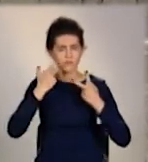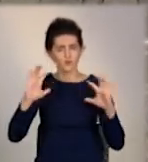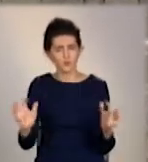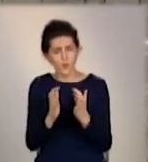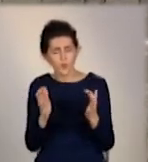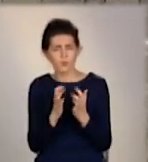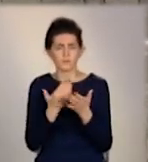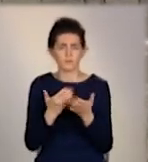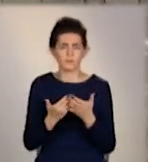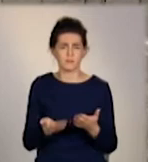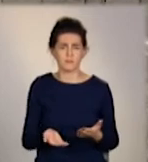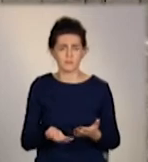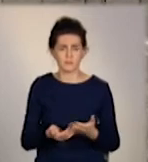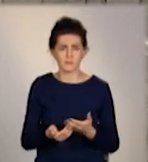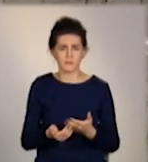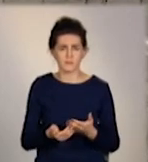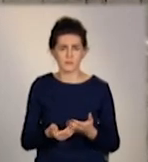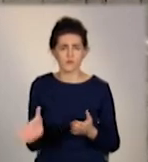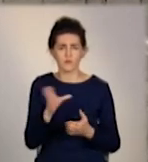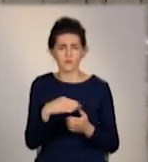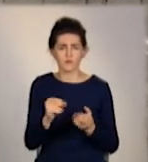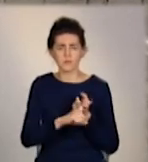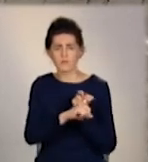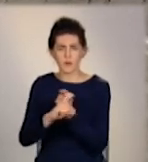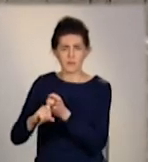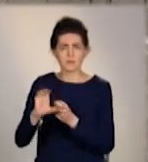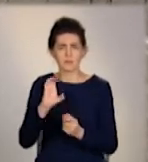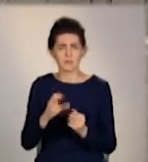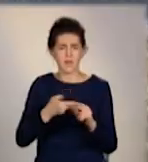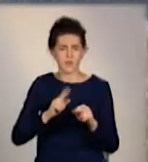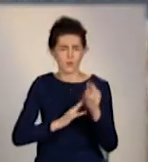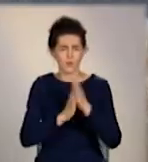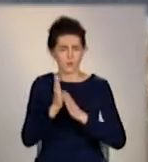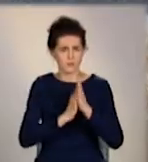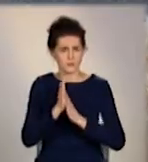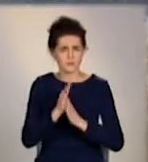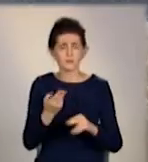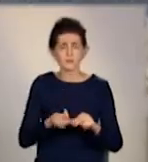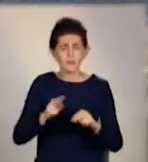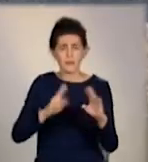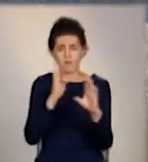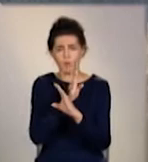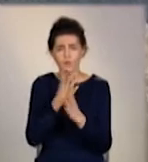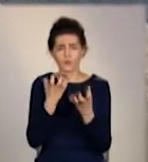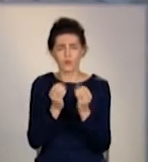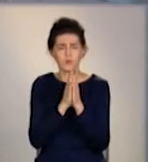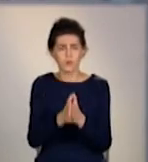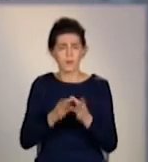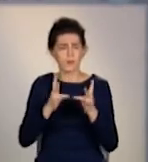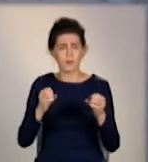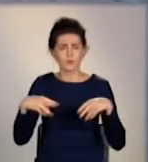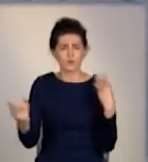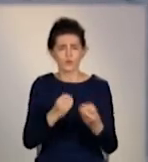збереження води водойми пов'язано саме з цими рослинами. Також екологи закликають не спалювати